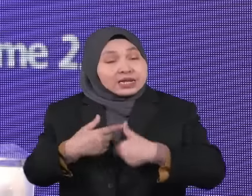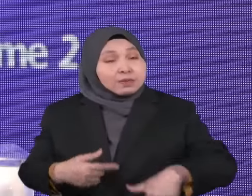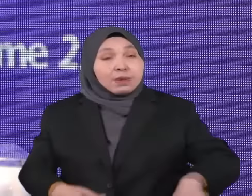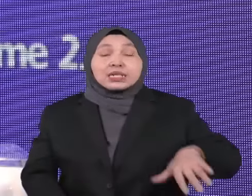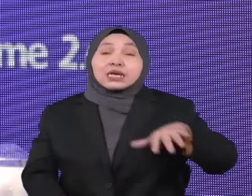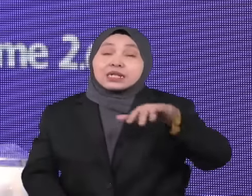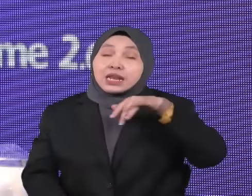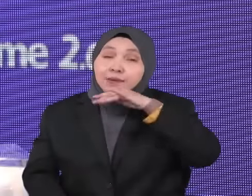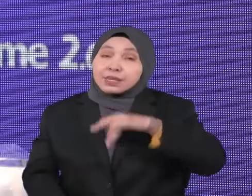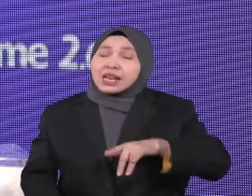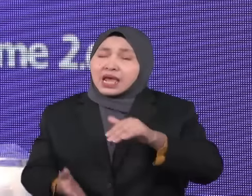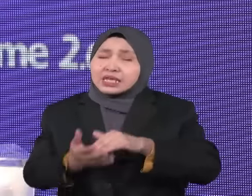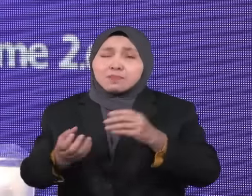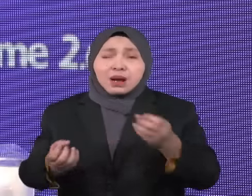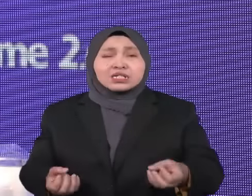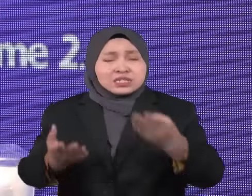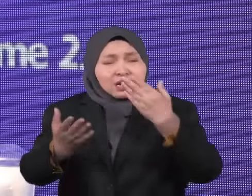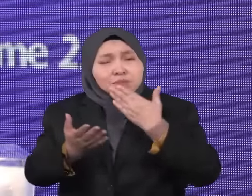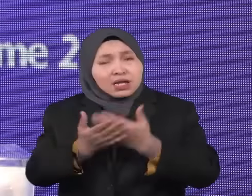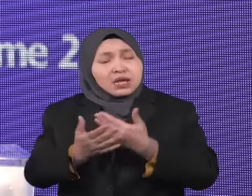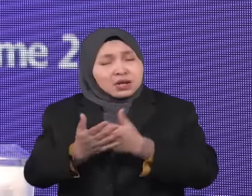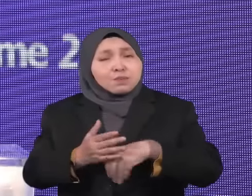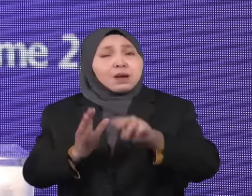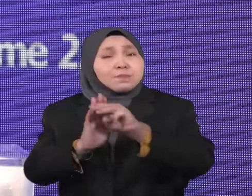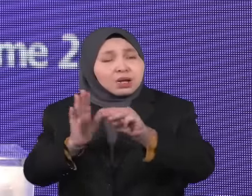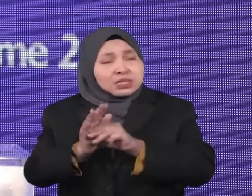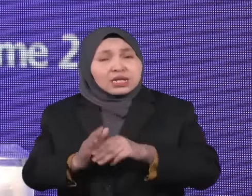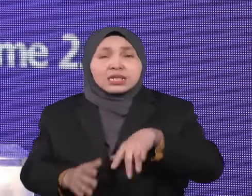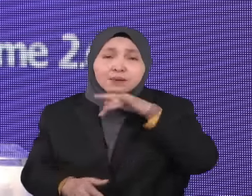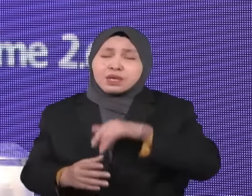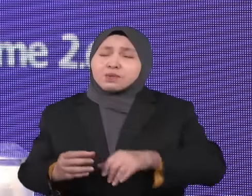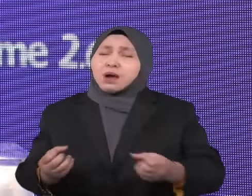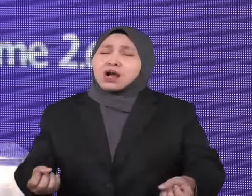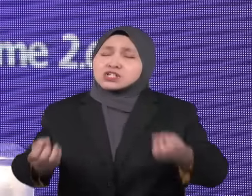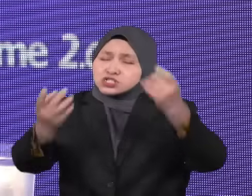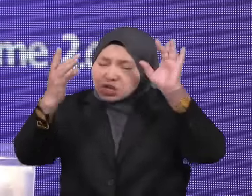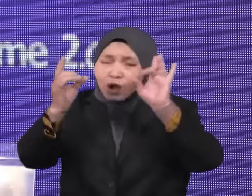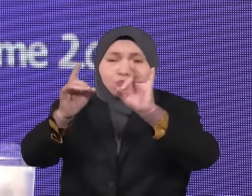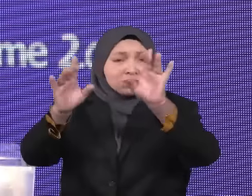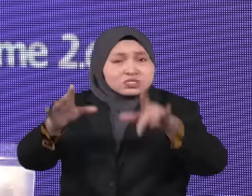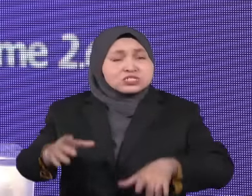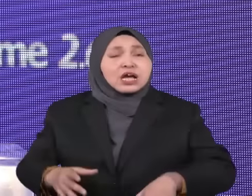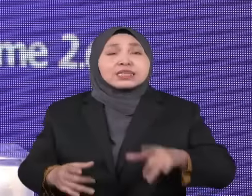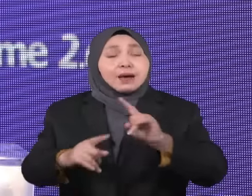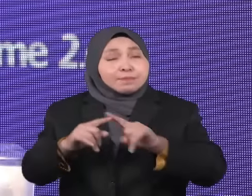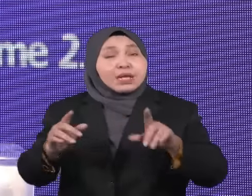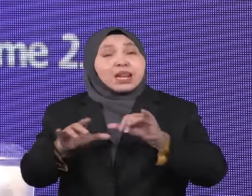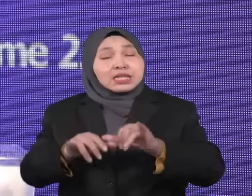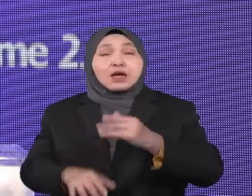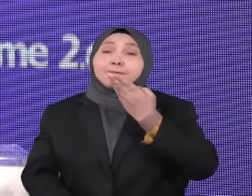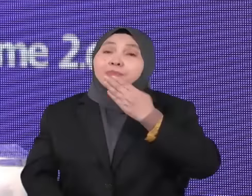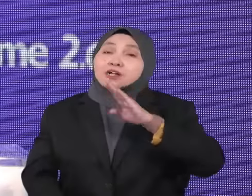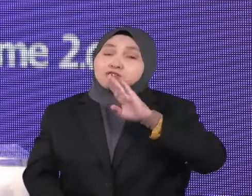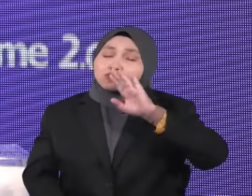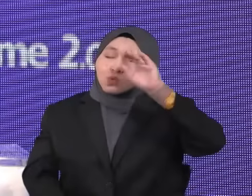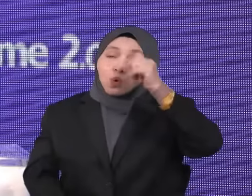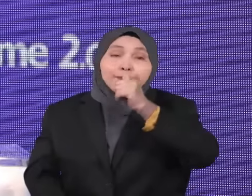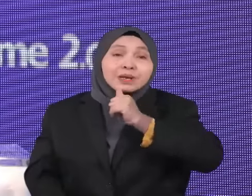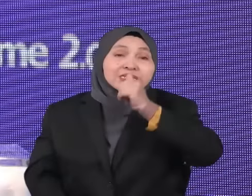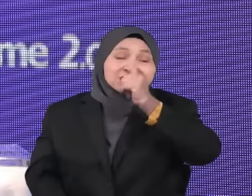dapat kebaikan daripada role model Nabi. Nabi menghadapi ujian lagi banyak, tetapi makin lagi bersyukur,